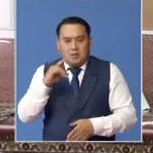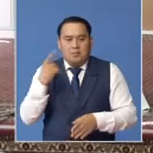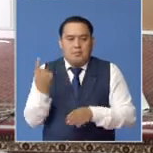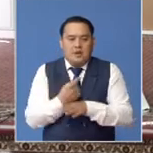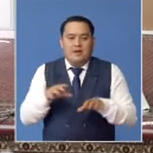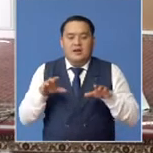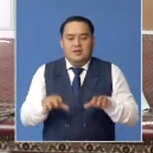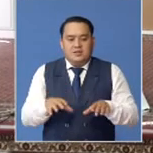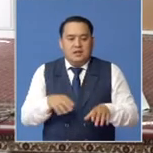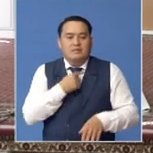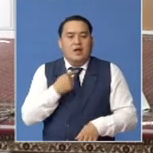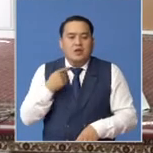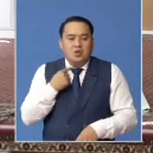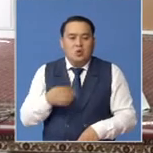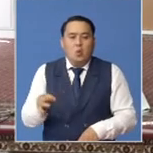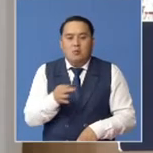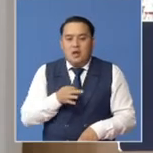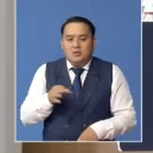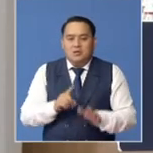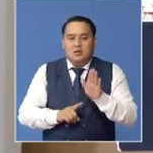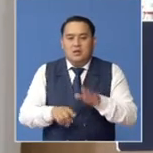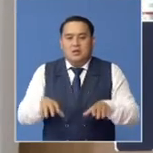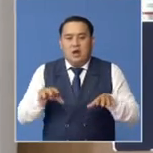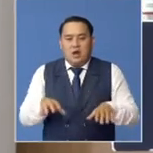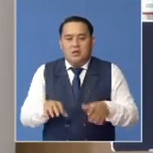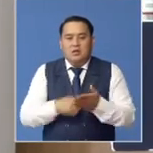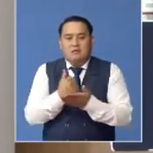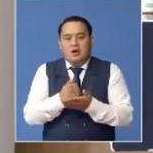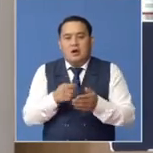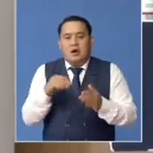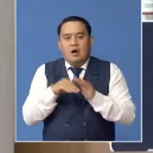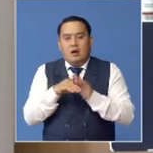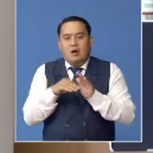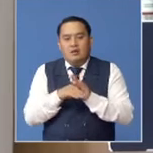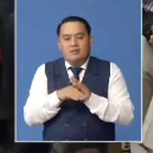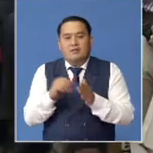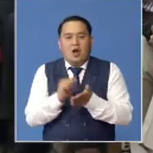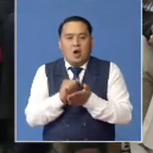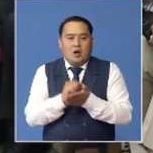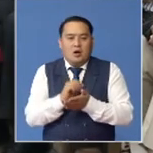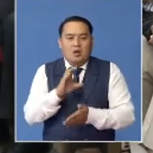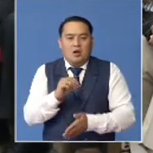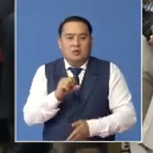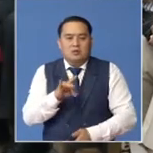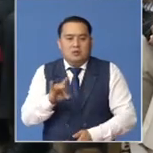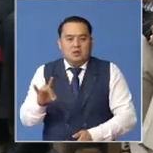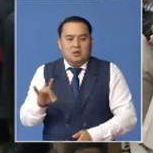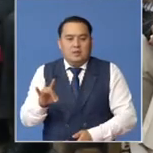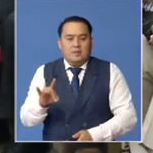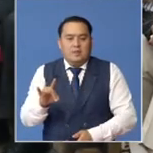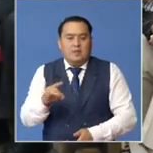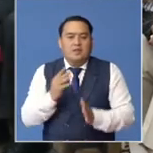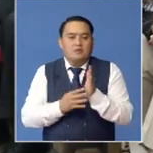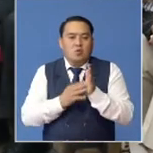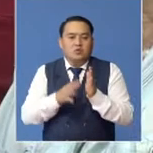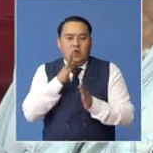секретарем Компартии по Талдыкурганской области, начальником Главного архивного управления при Совете министров КазСР. Хоть ей и перевалила за